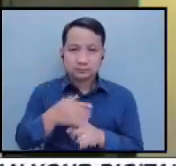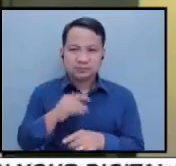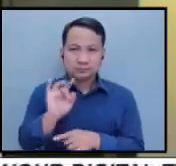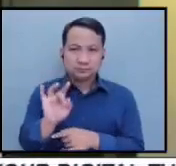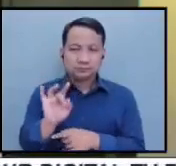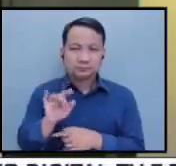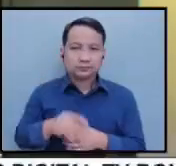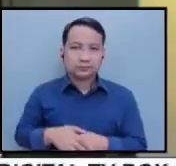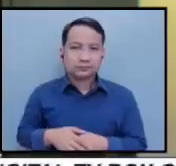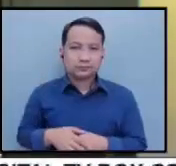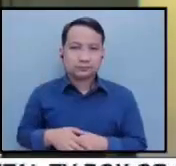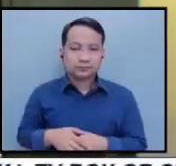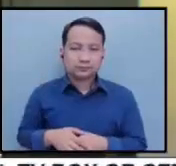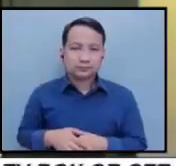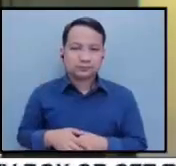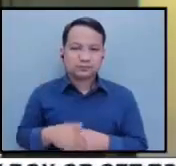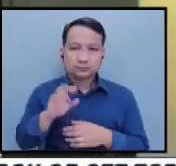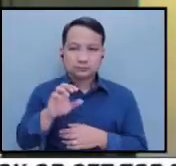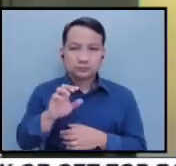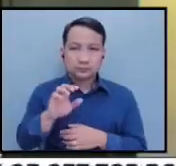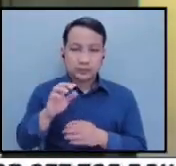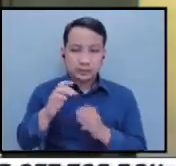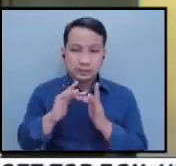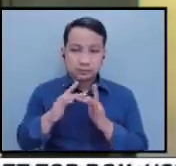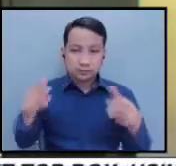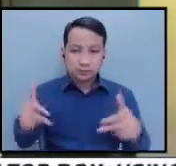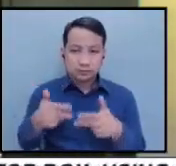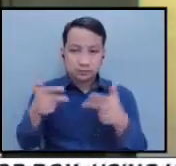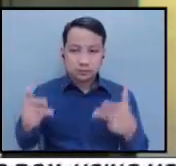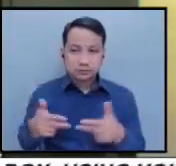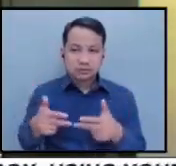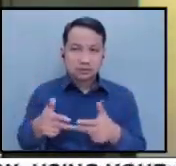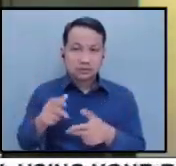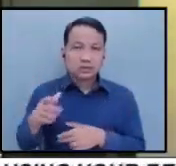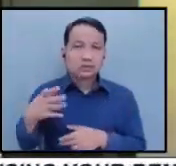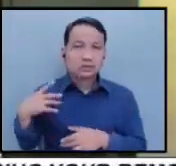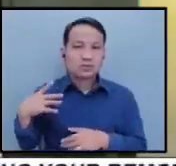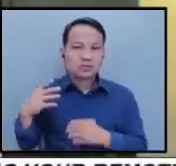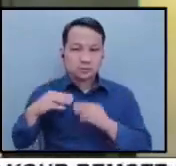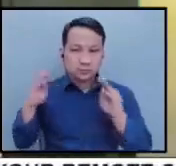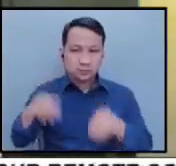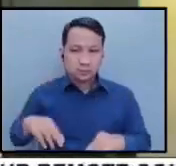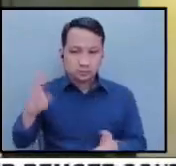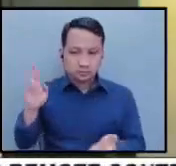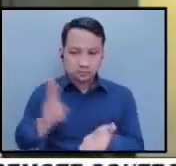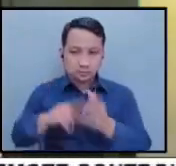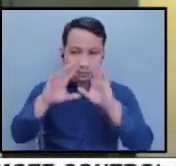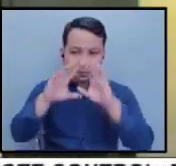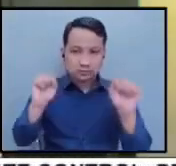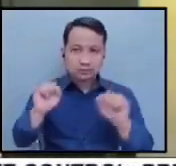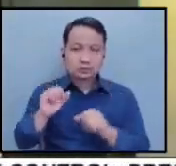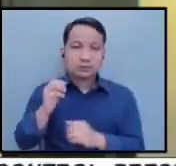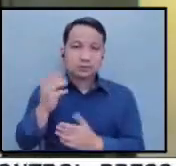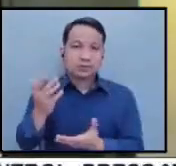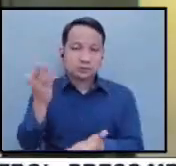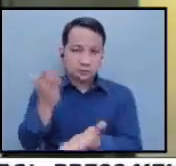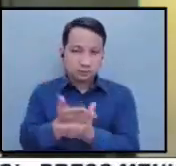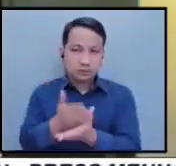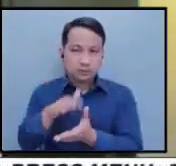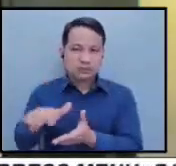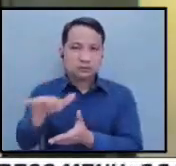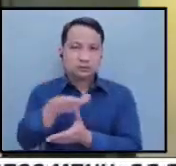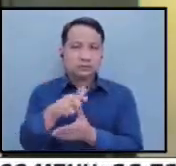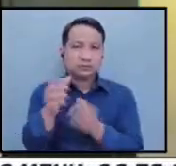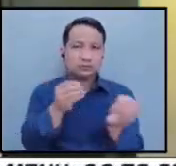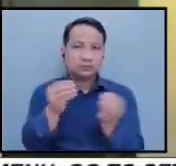sa pinaman ng isabong, hinihintay din ng palasyo ang signed order ng Pangulo kaugnay sa pagpapatigil ng